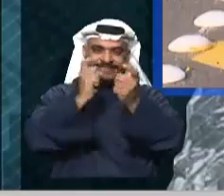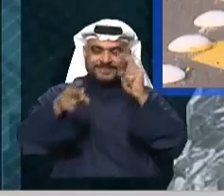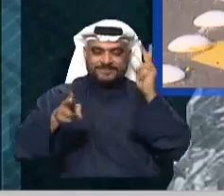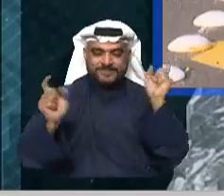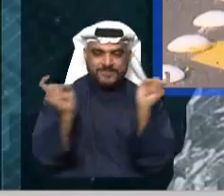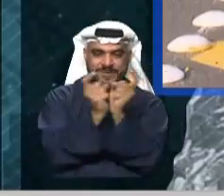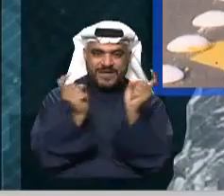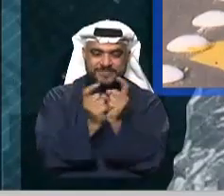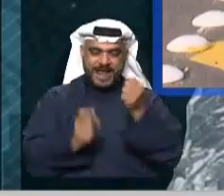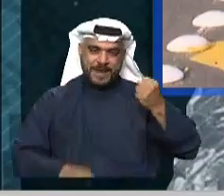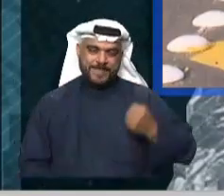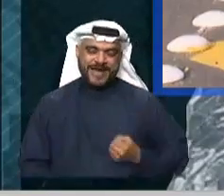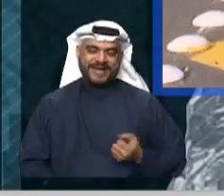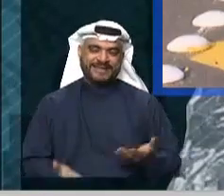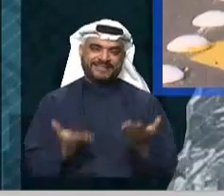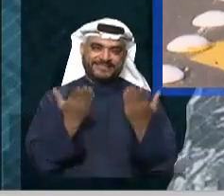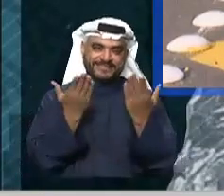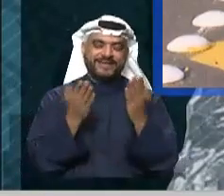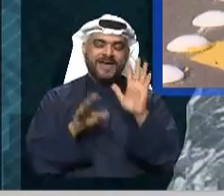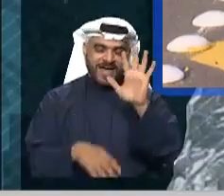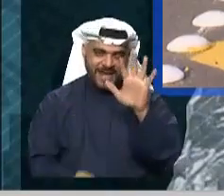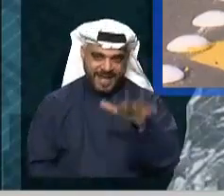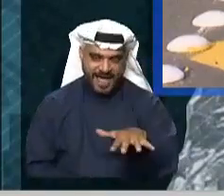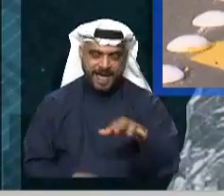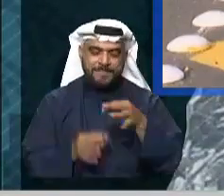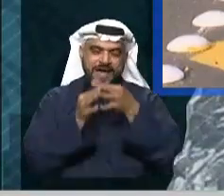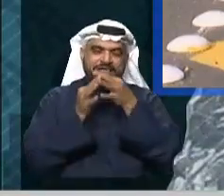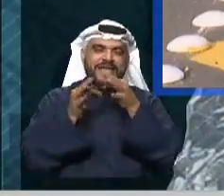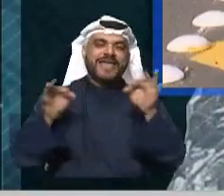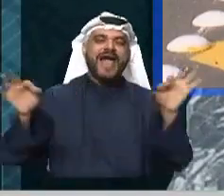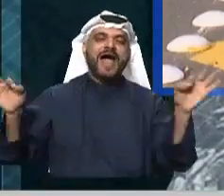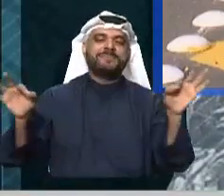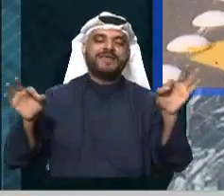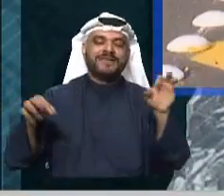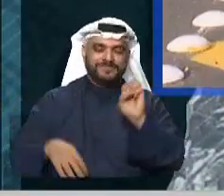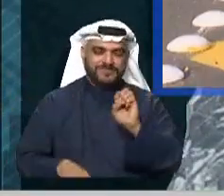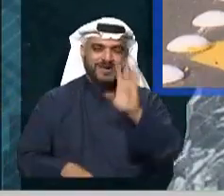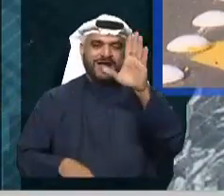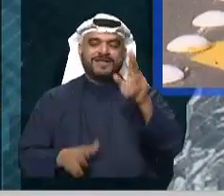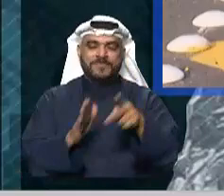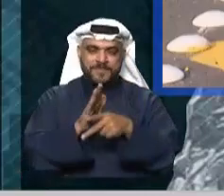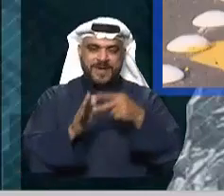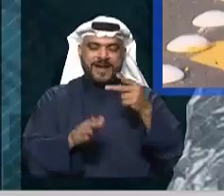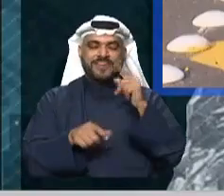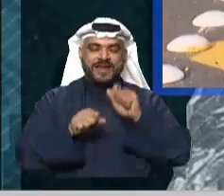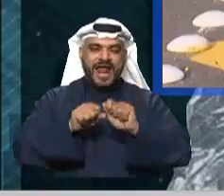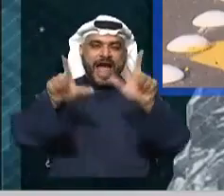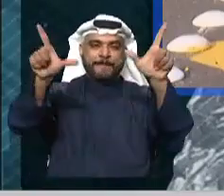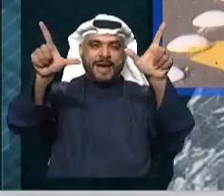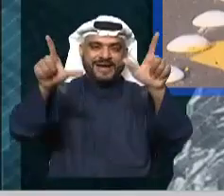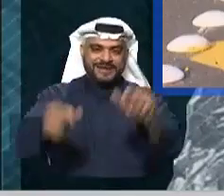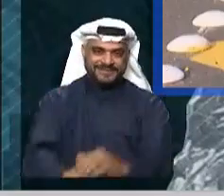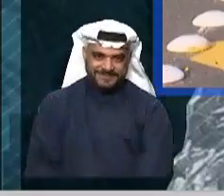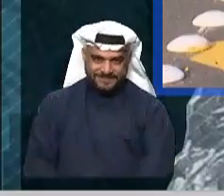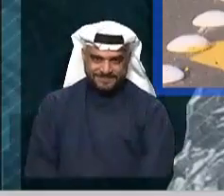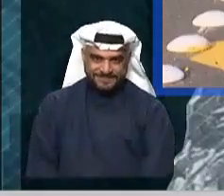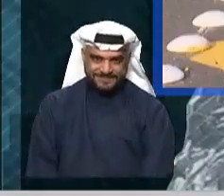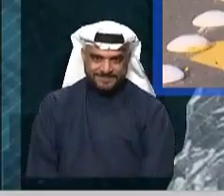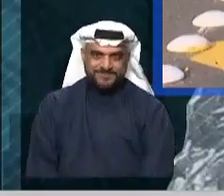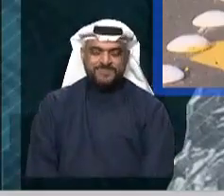أمام المنتخب البحريني. نعم، هذا كل ما لدينا من منفذ العبدلي، نعود إليكم واستديو الأخبار.